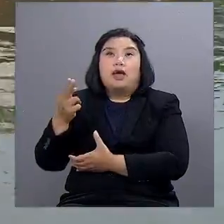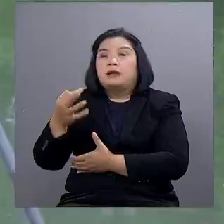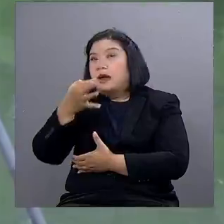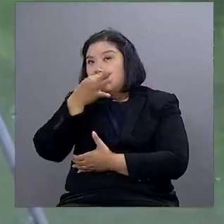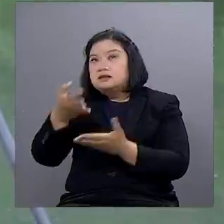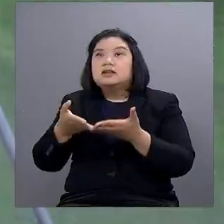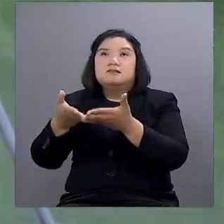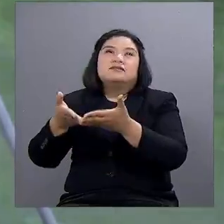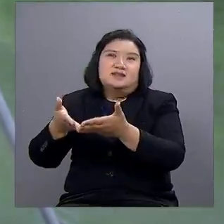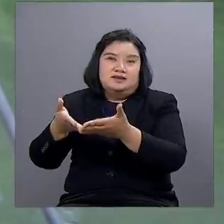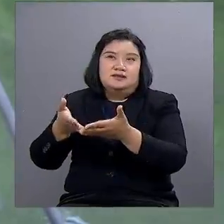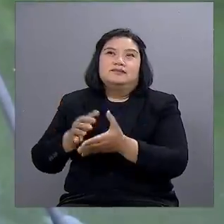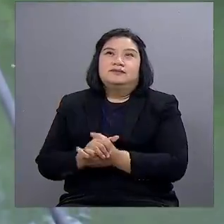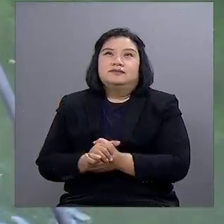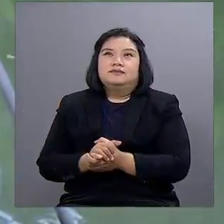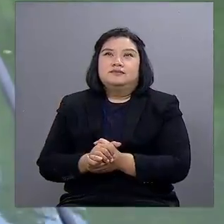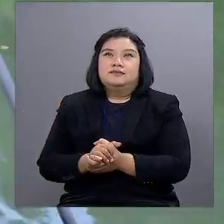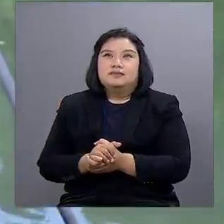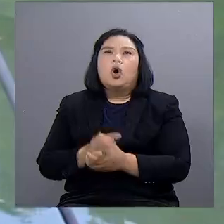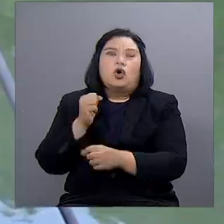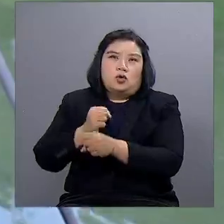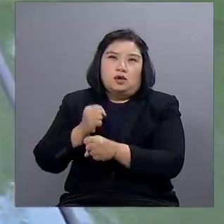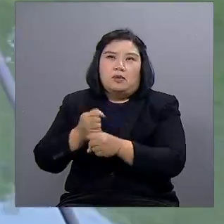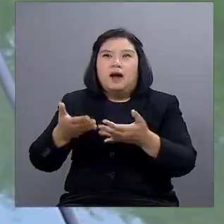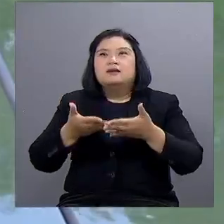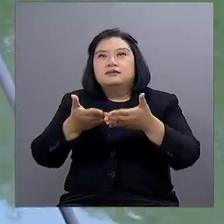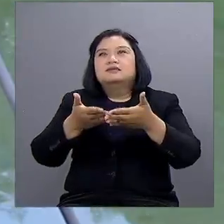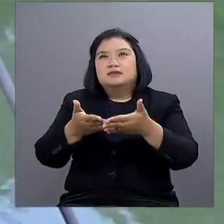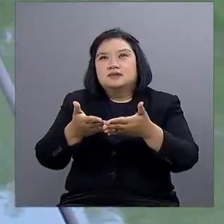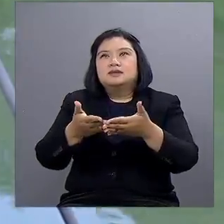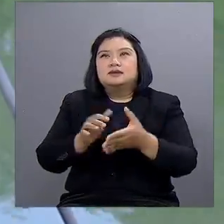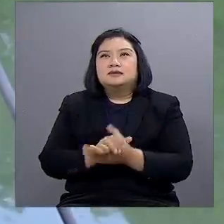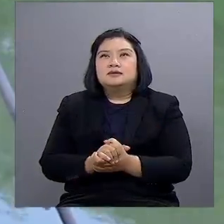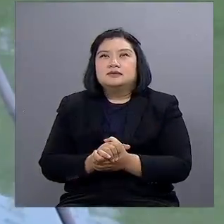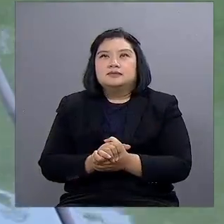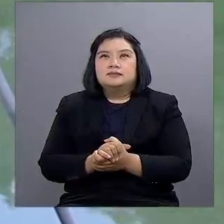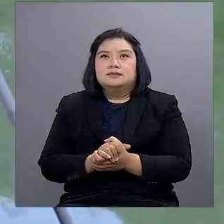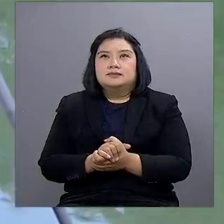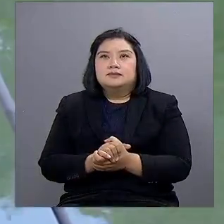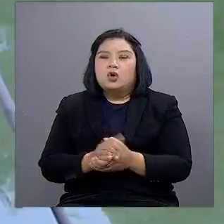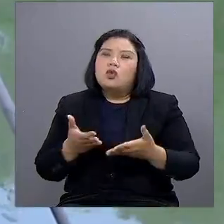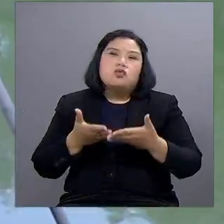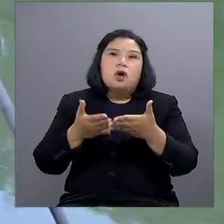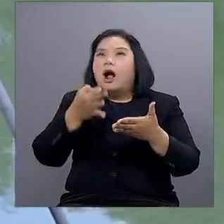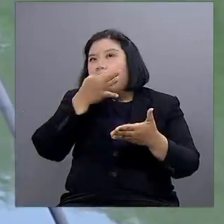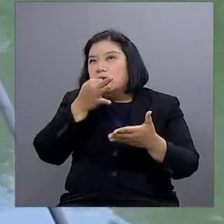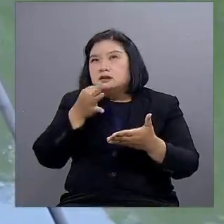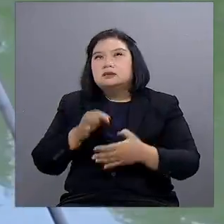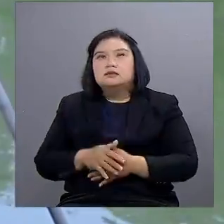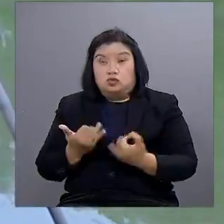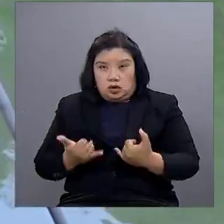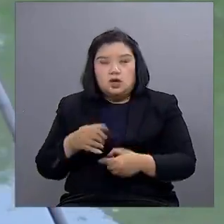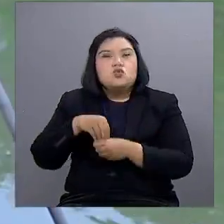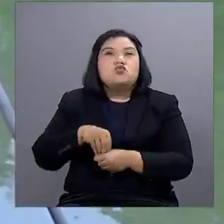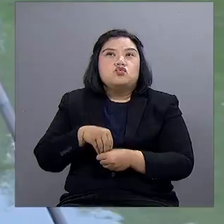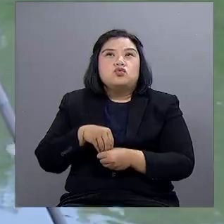เรียกว่าต้องเดินต่อไปเดินจนกว่าจะเนี่ยยันวันนี้คือ73